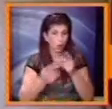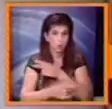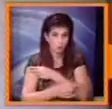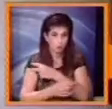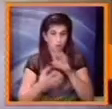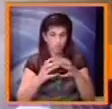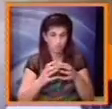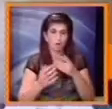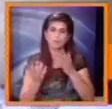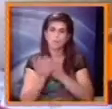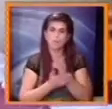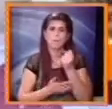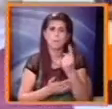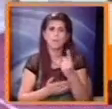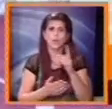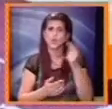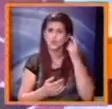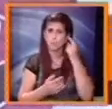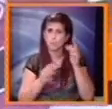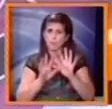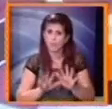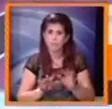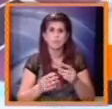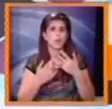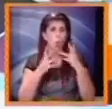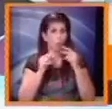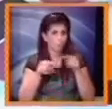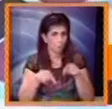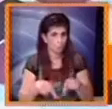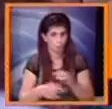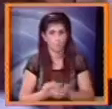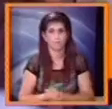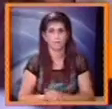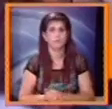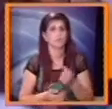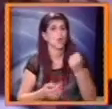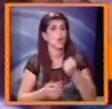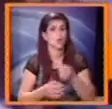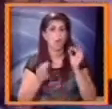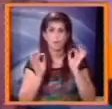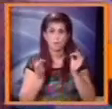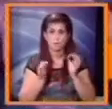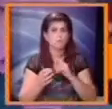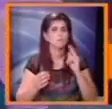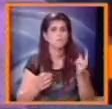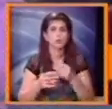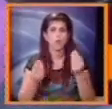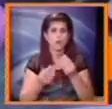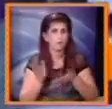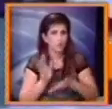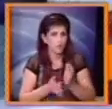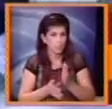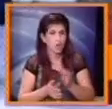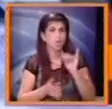חסרים, אנחנו מדי שבוע לפחות על אירוע אחד מדווחים פה, כוחות מיוחדים מכל הסוגים נכנסים,